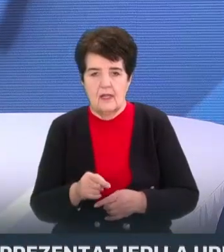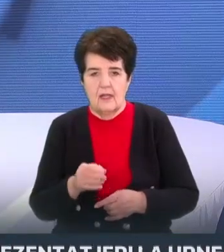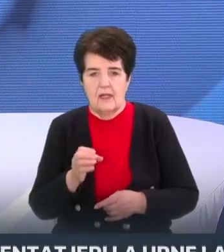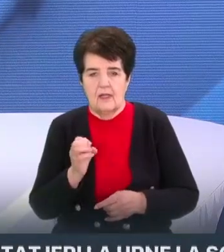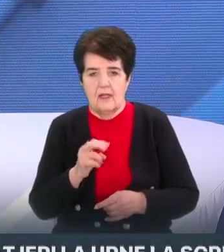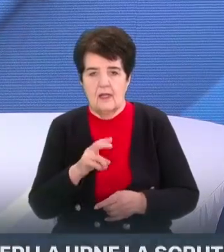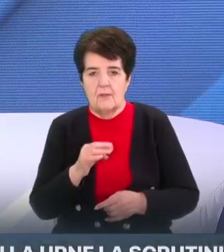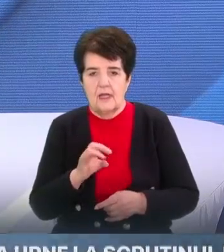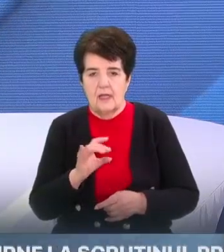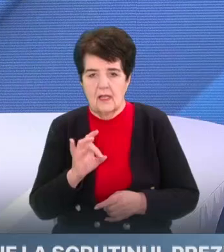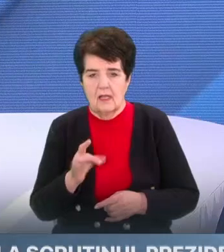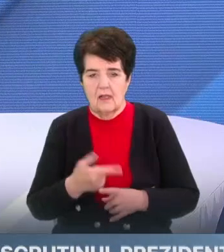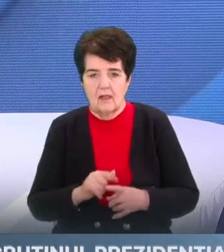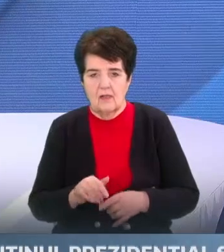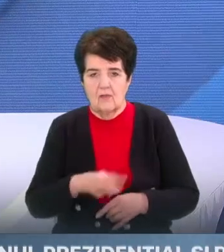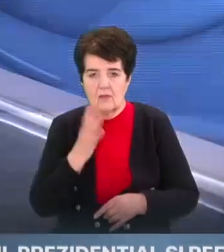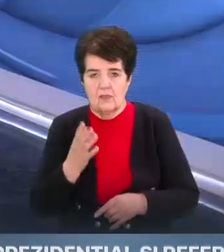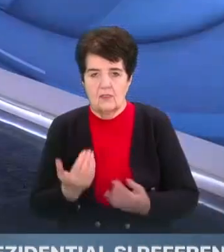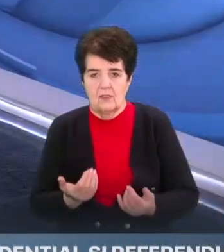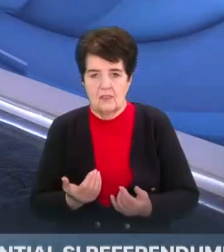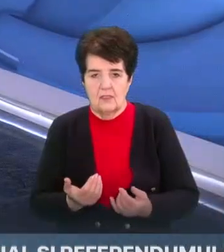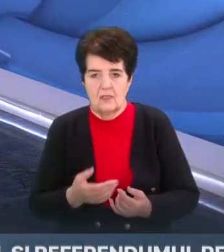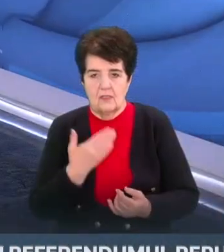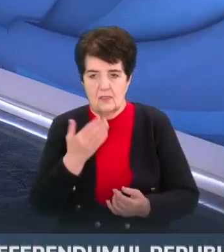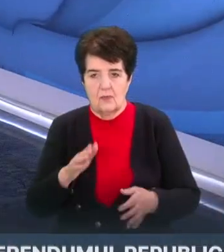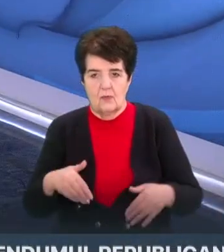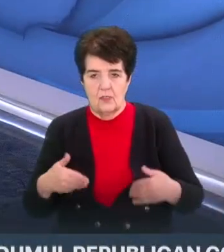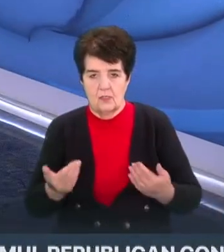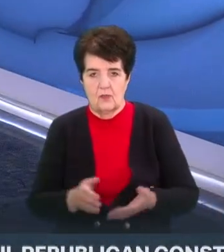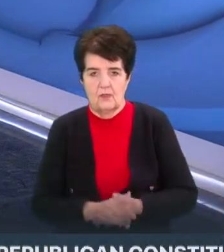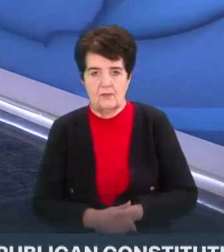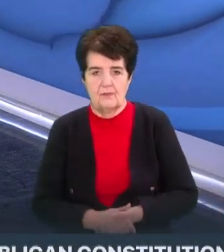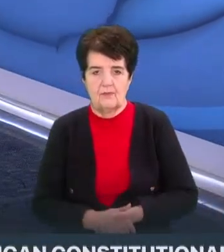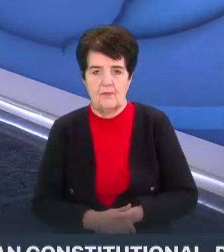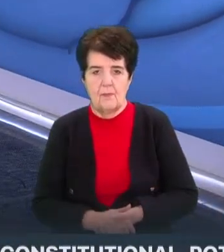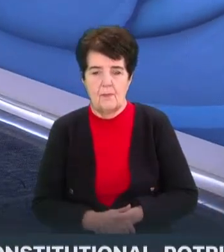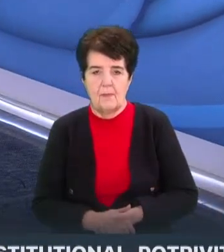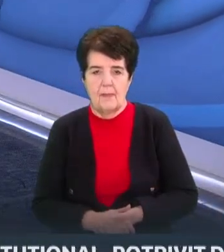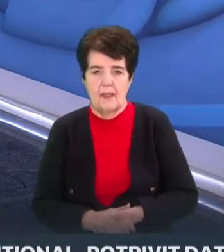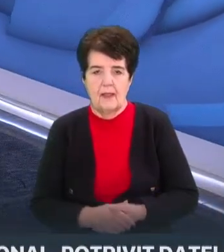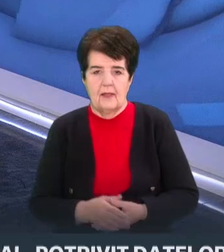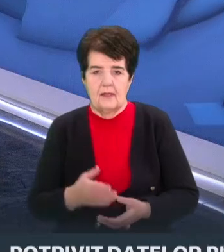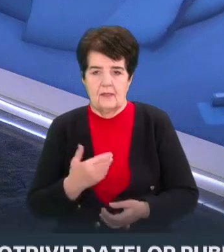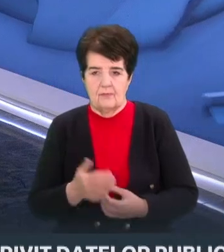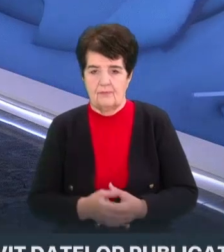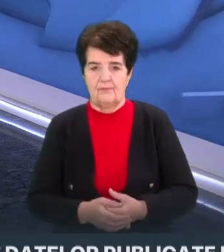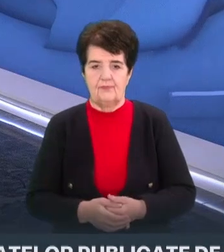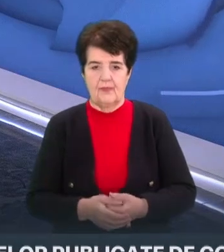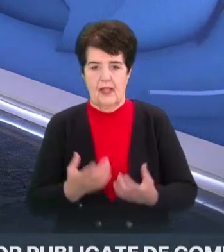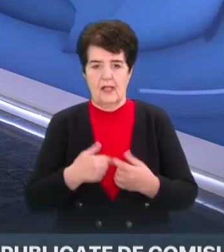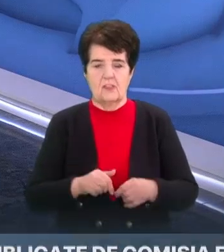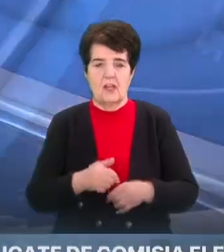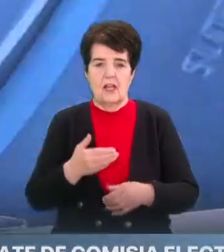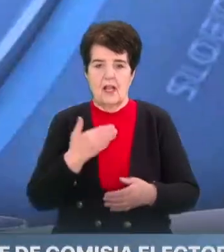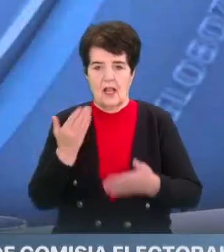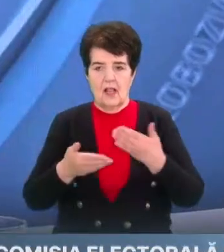scrutinului care a avut loc ieri. Domnule Isac, bună ziua! Bună ziua, mulțumesc pentru invitație! Așadar,